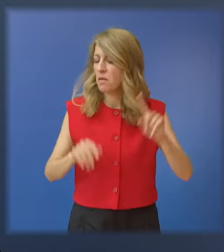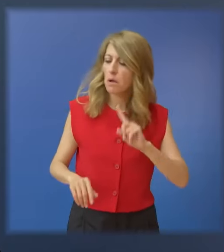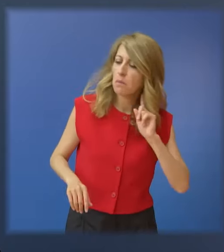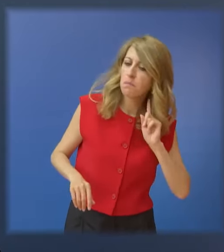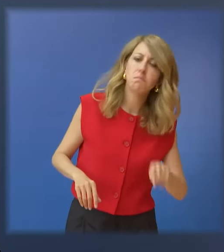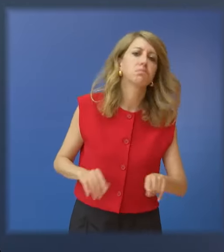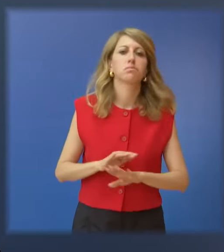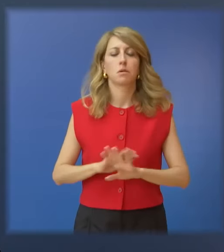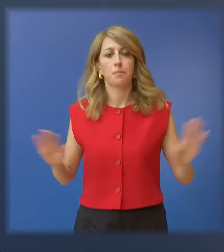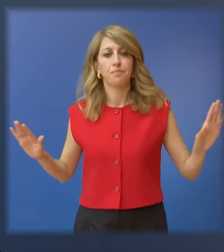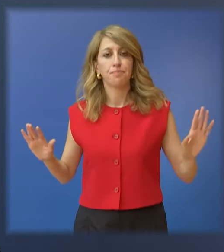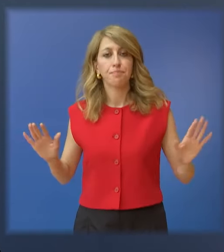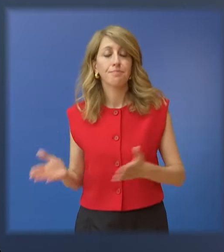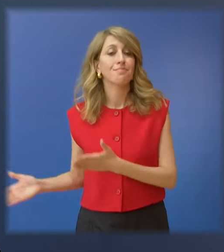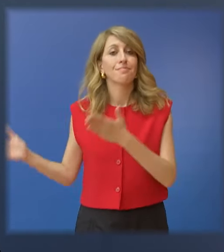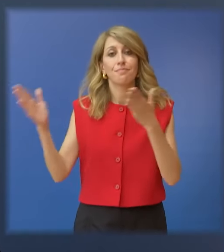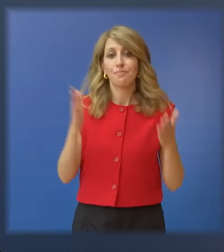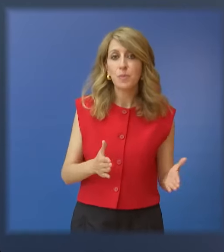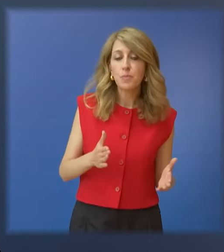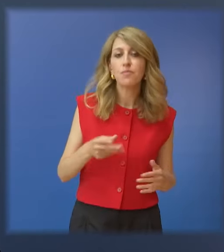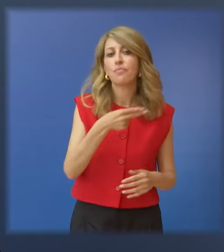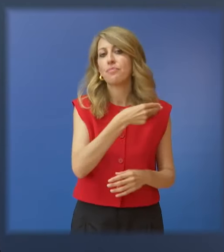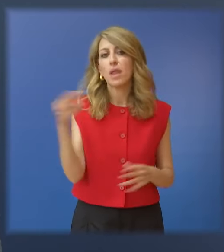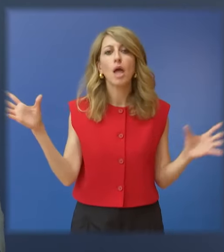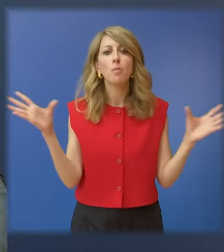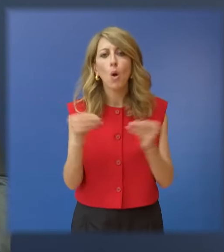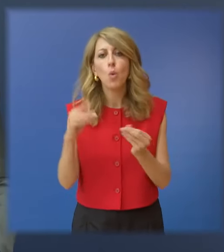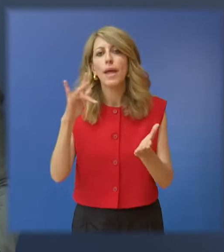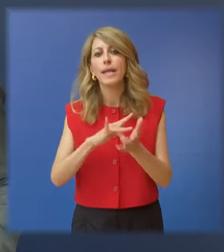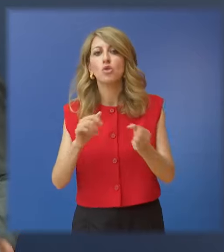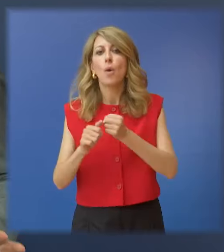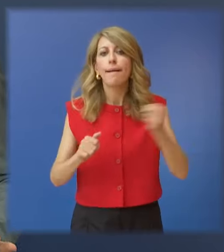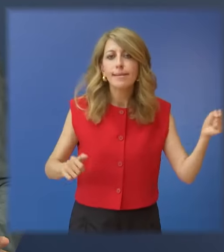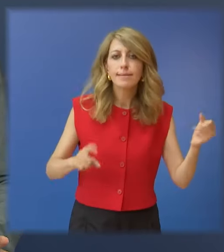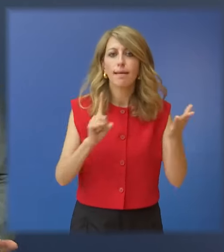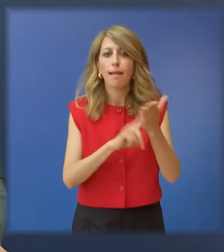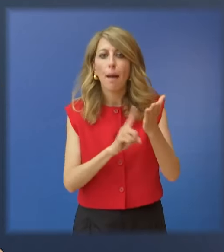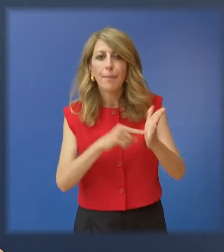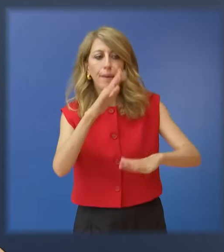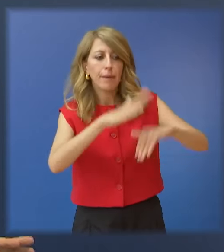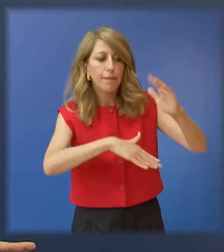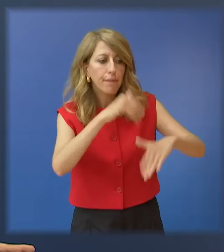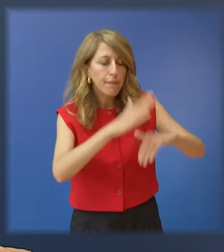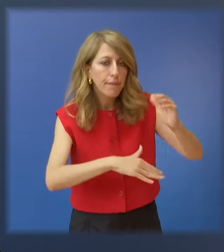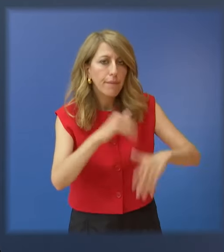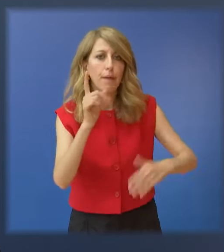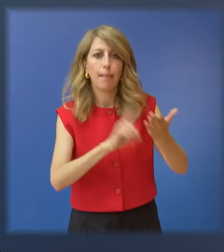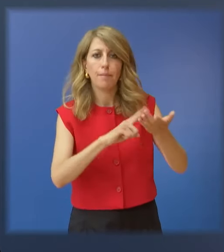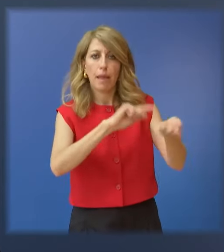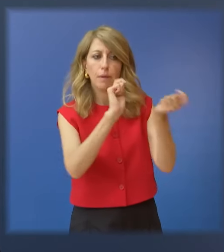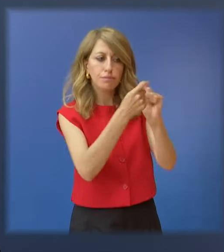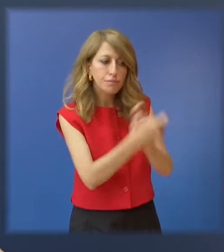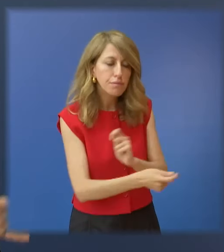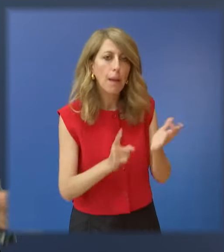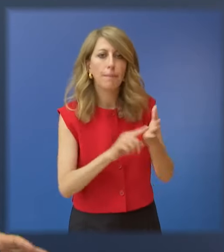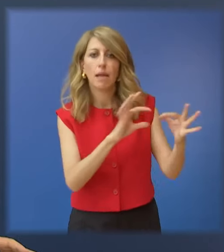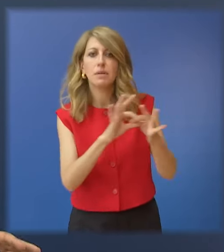ερμηνευτές των θεωρητικών ή των πρακτικών της αριστεράς και της κεντροαριστεράς δεν είναι δική μας δουλειά αυτή είναι ένας άλλος πολιτικός χώρος τον